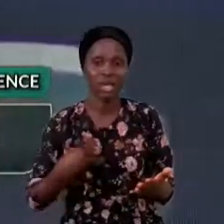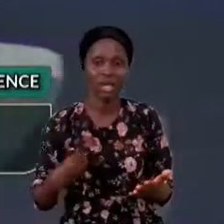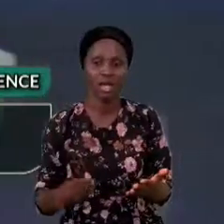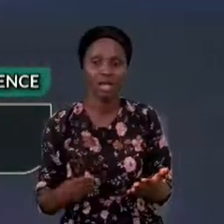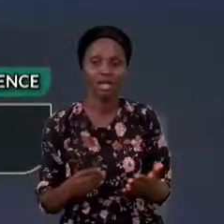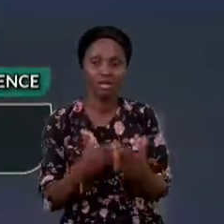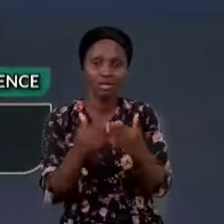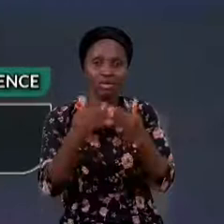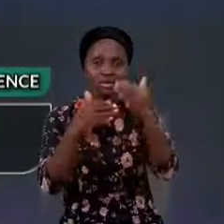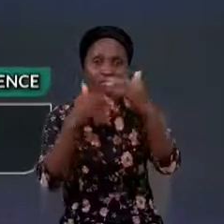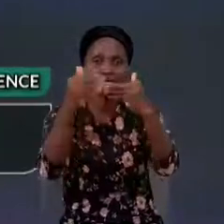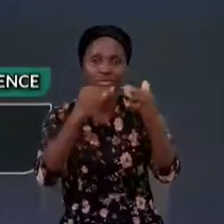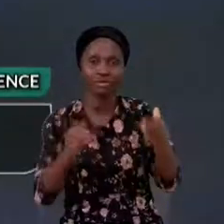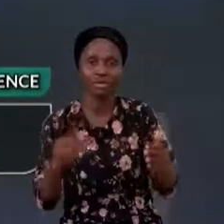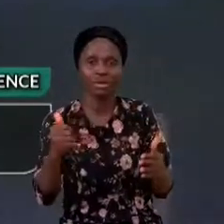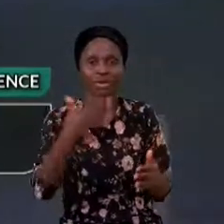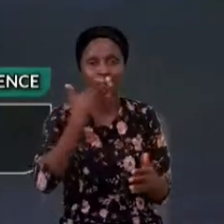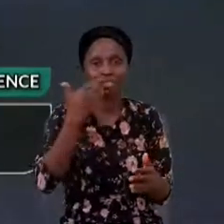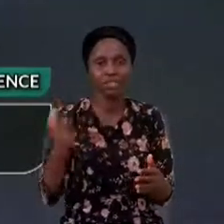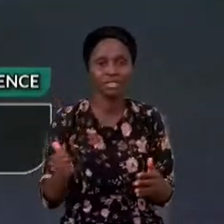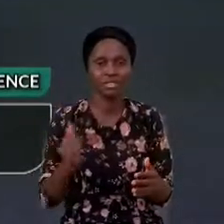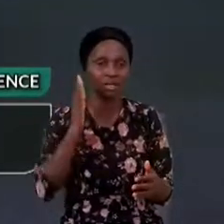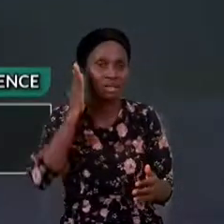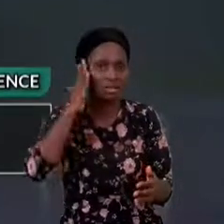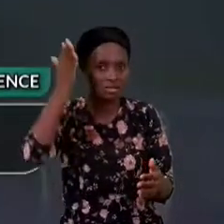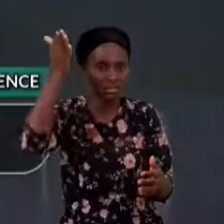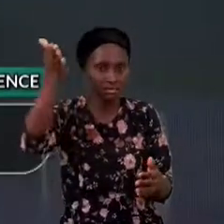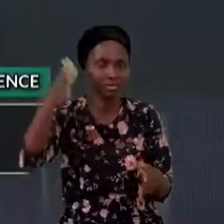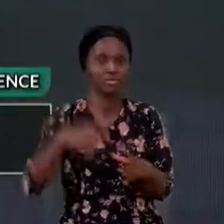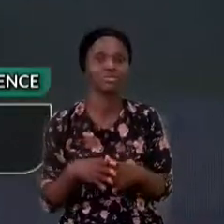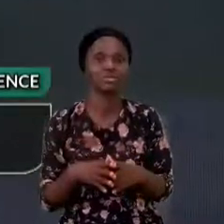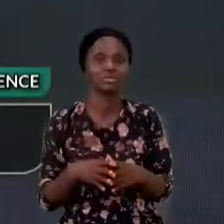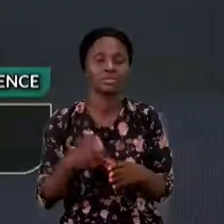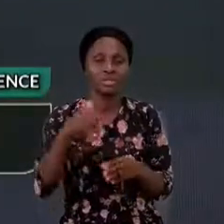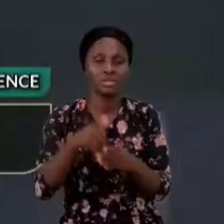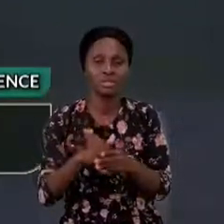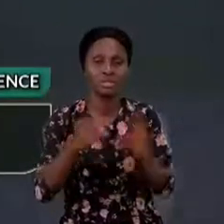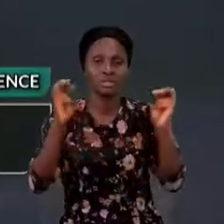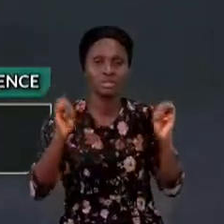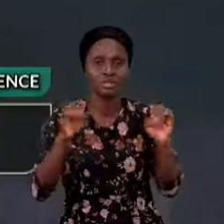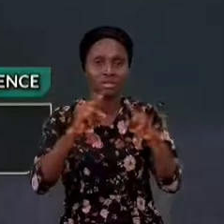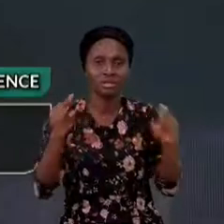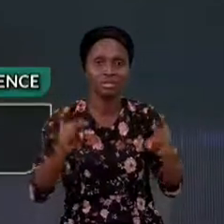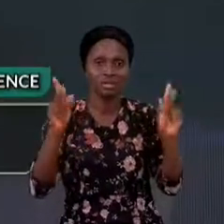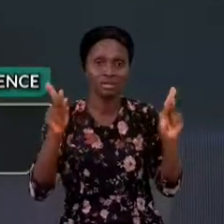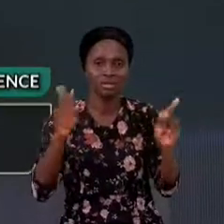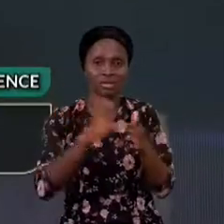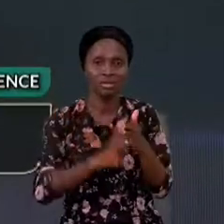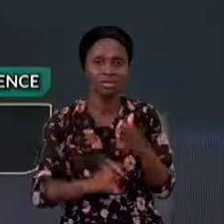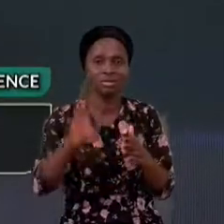Ézéchiel 36, verset 11. Ézéchiel 36, verset